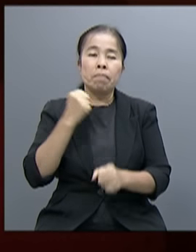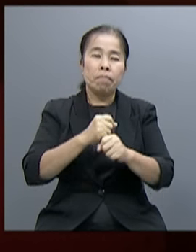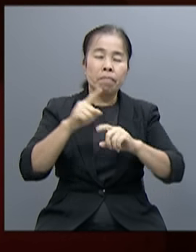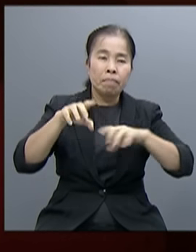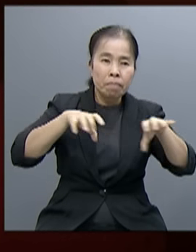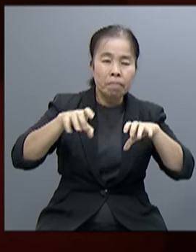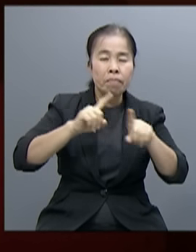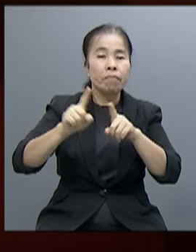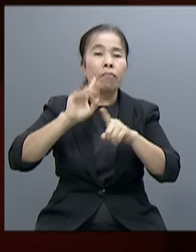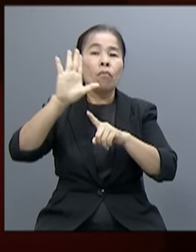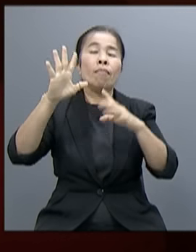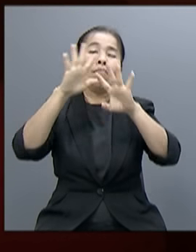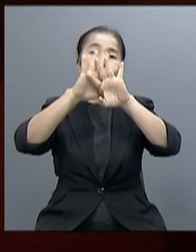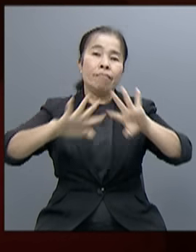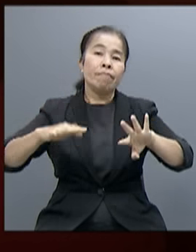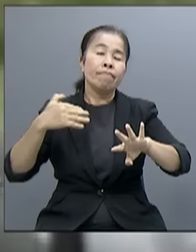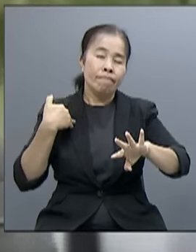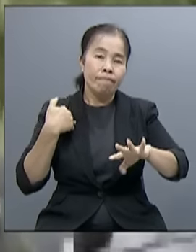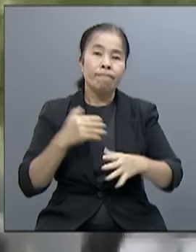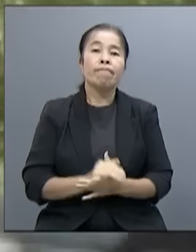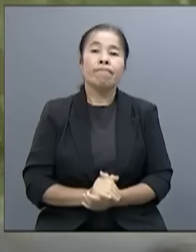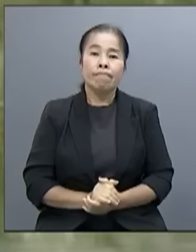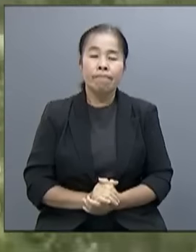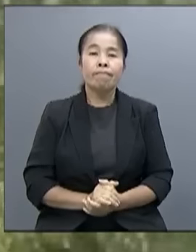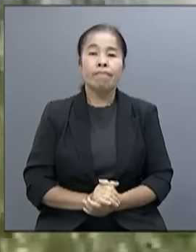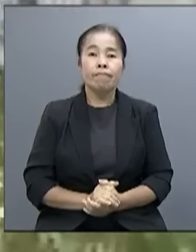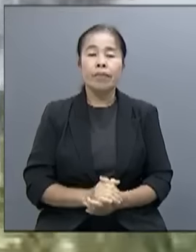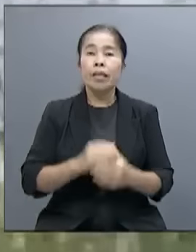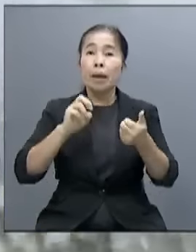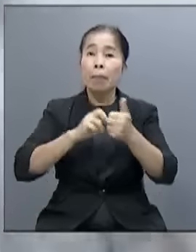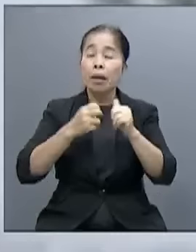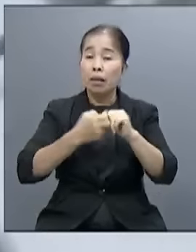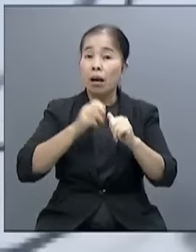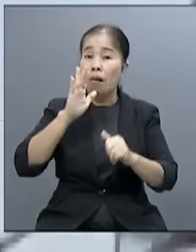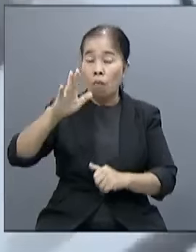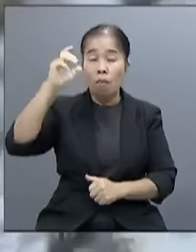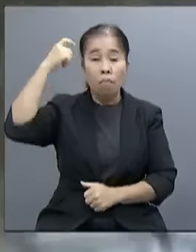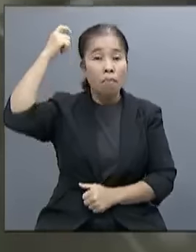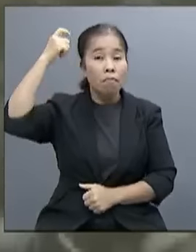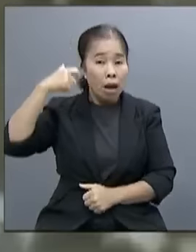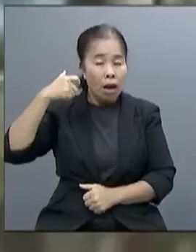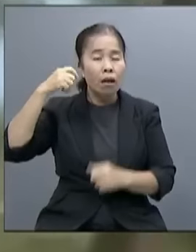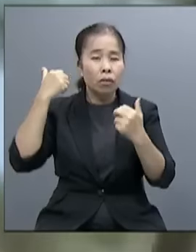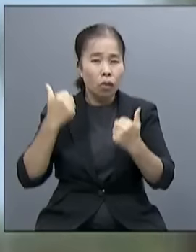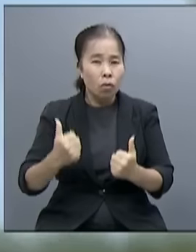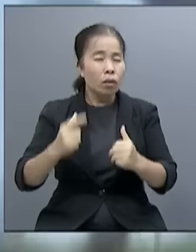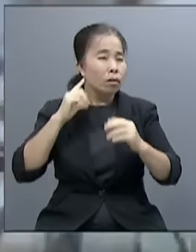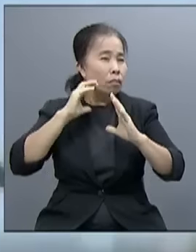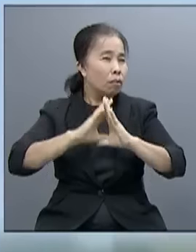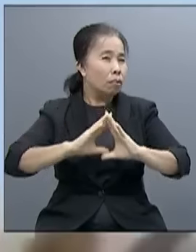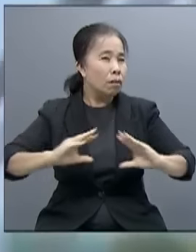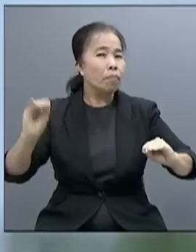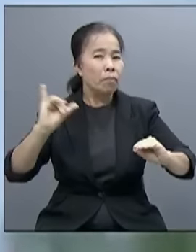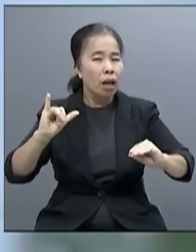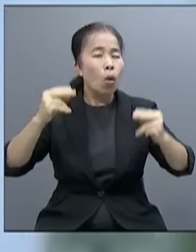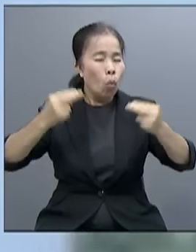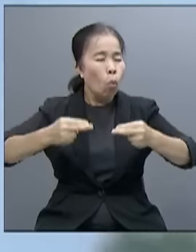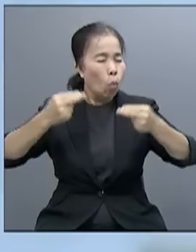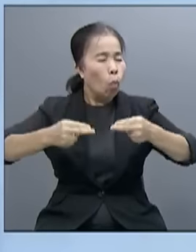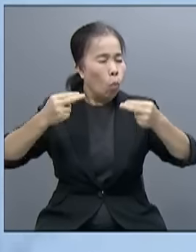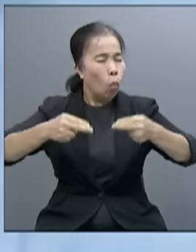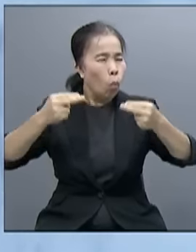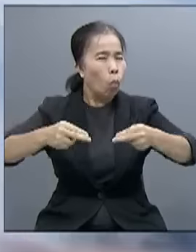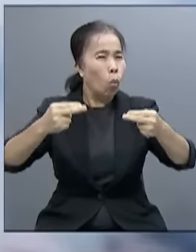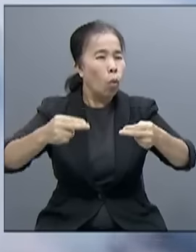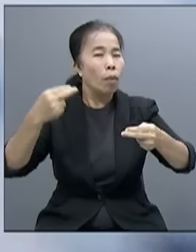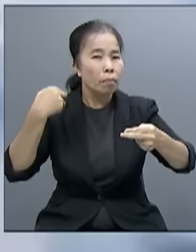ซียนนะครับ ค่ะว่าปัญหาของเมียนมาเนี่ยความสงบหรือไม่สงบที่เกิดขึ้นมันมีส่วนสำคัญอย่างยิ่งนะคะ